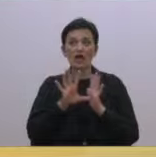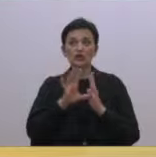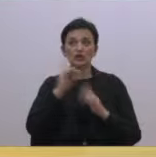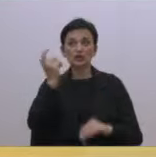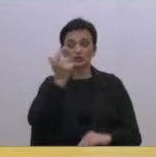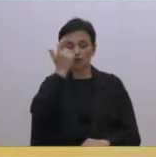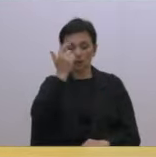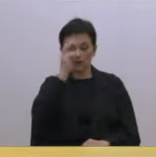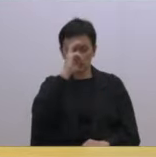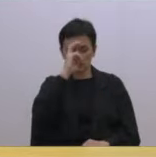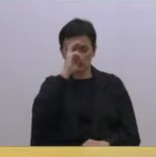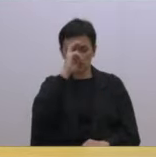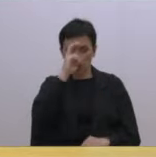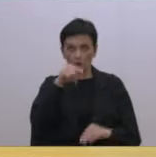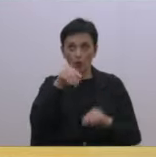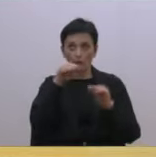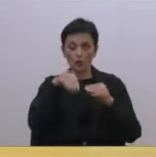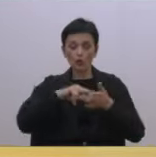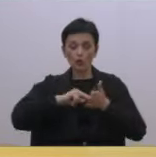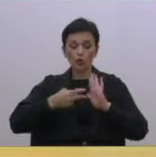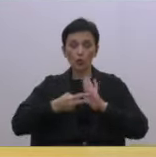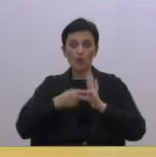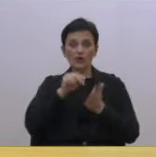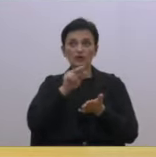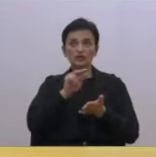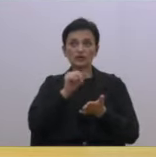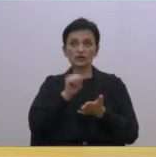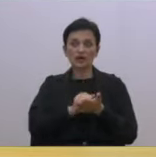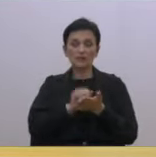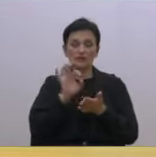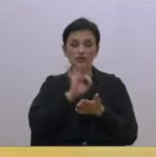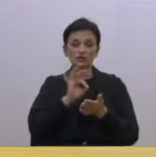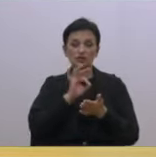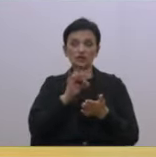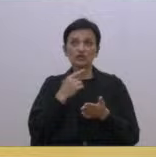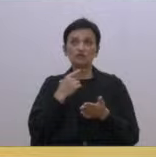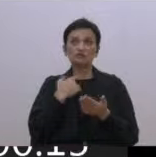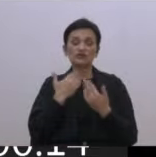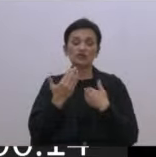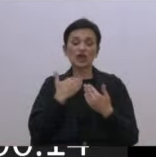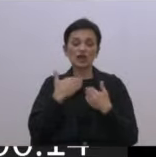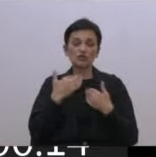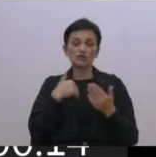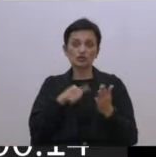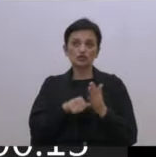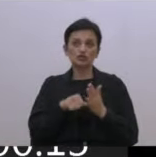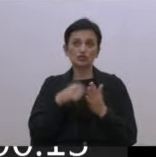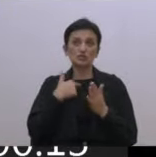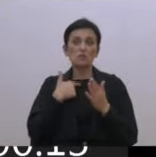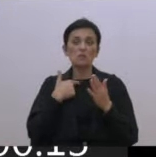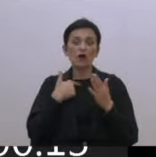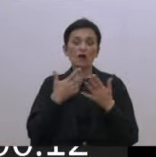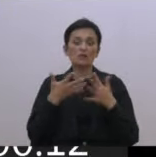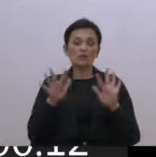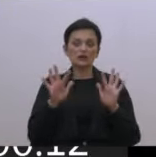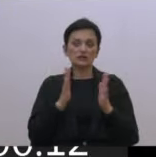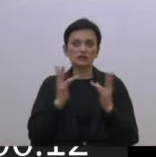დამოუკიდებლობის სახელმწიფო კონცეფციის დამტკიცების შესახებ. გთხოვთ ჩართოთ კენჭისყრის რეჟიმი, აქაც მაღალი კვორუმი არის საჭირო. გთხოვთ